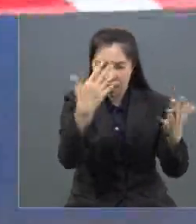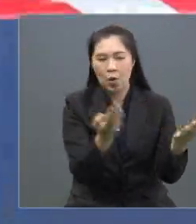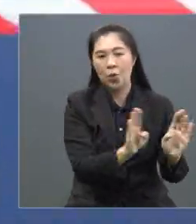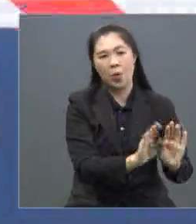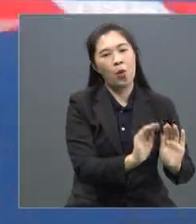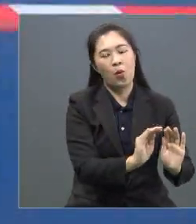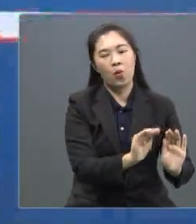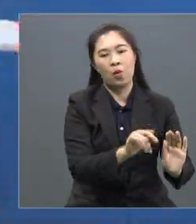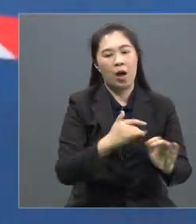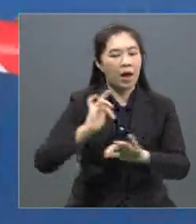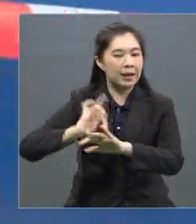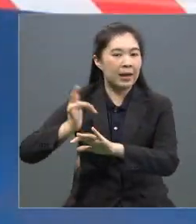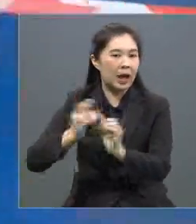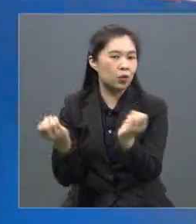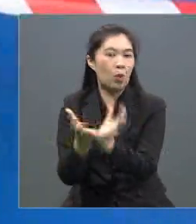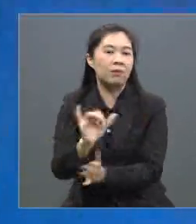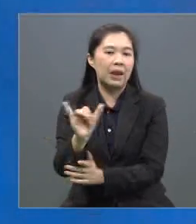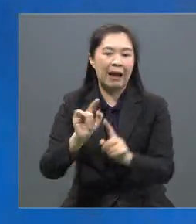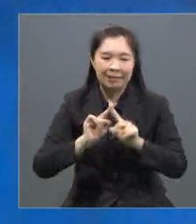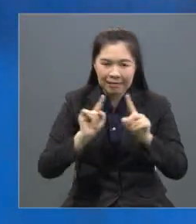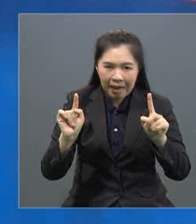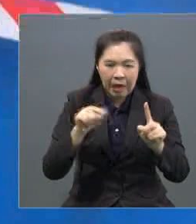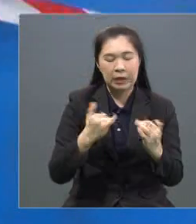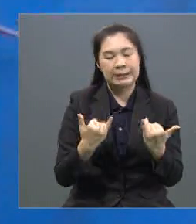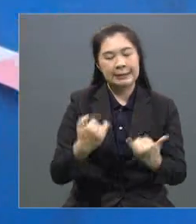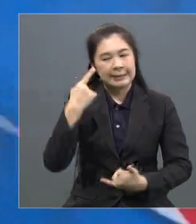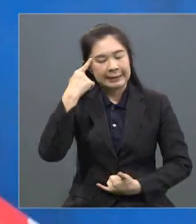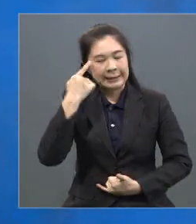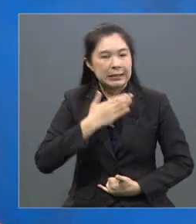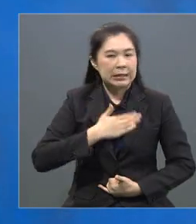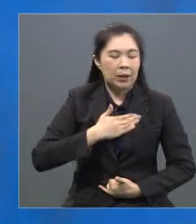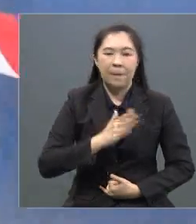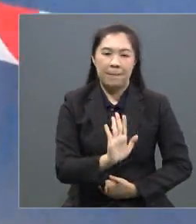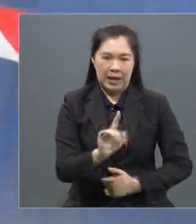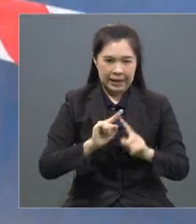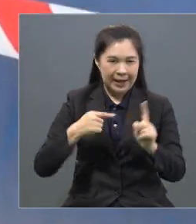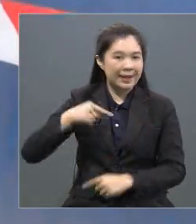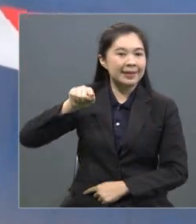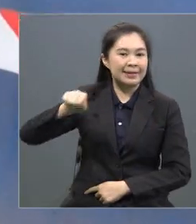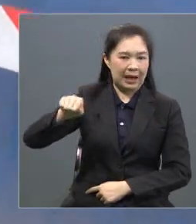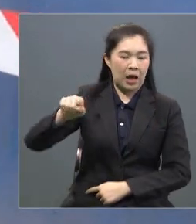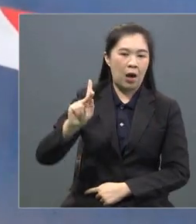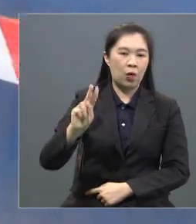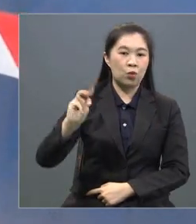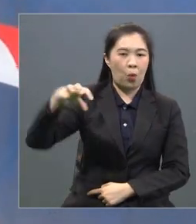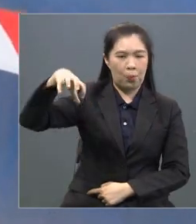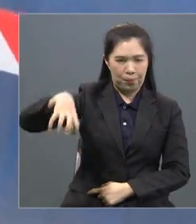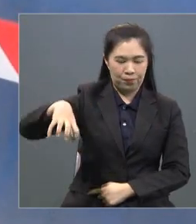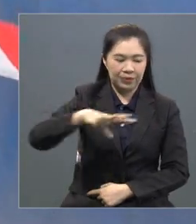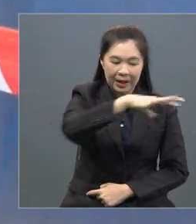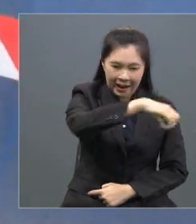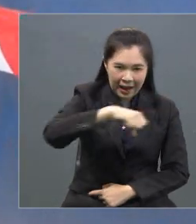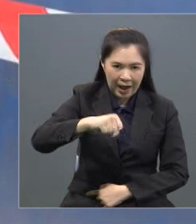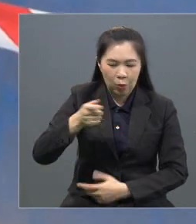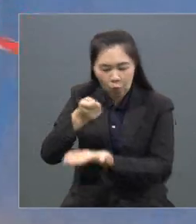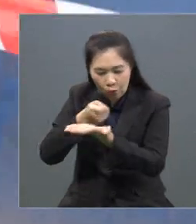ต่อสิ่งแวดล้อมแต่ก็ไม่สามารถที่จะนิ่งนอนใจกันได้นะคะก็เลยสั่งการไปยังกรมควบคุมมลพิษให้เก็บตัวอย่างเพื่อตรวจสอบ